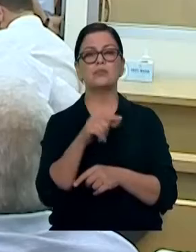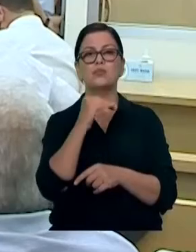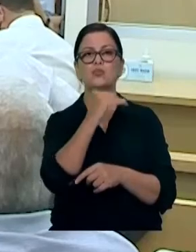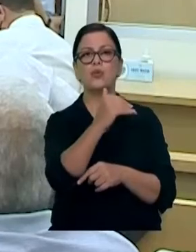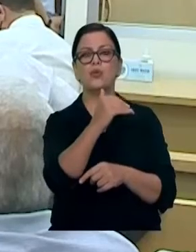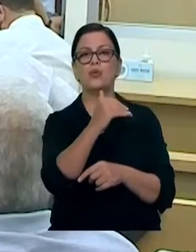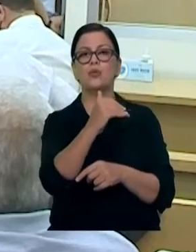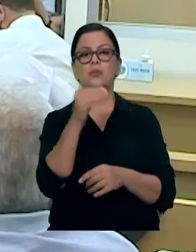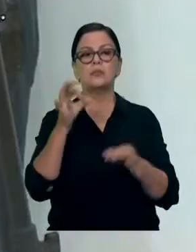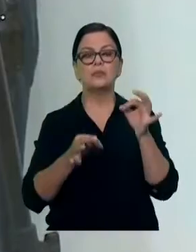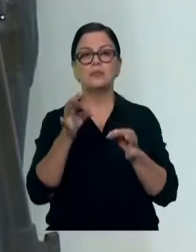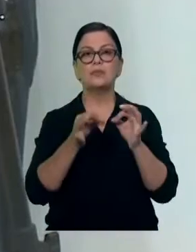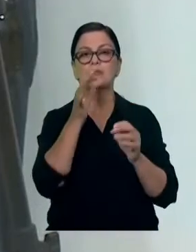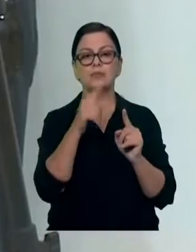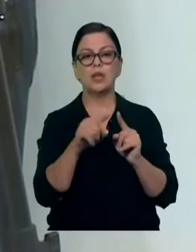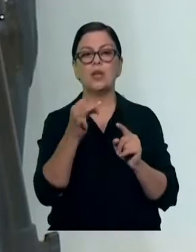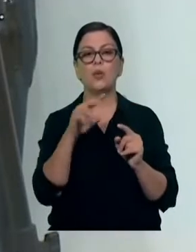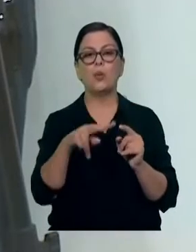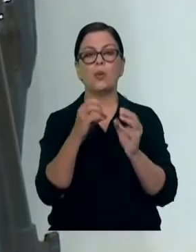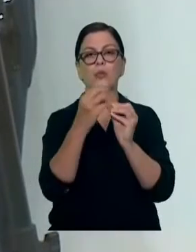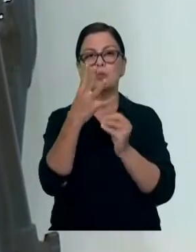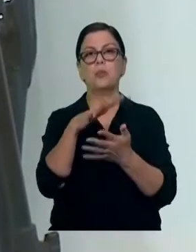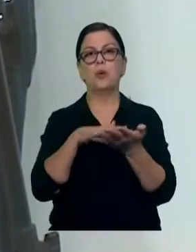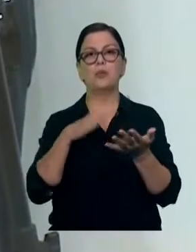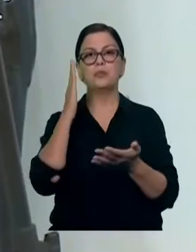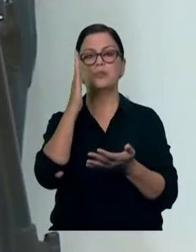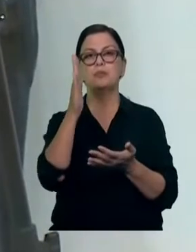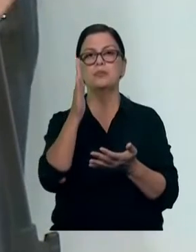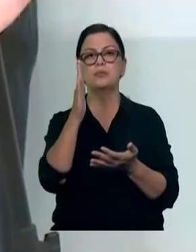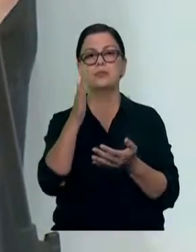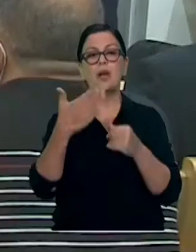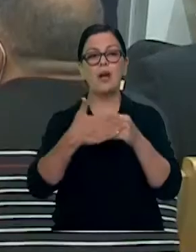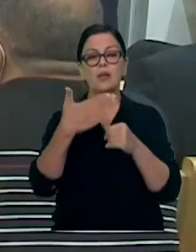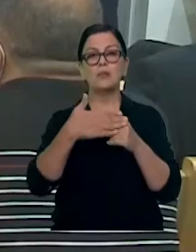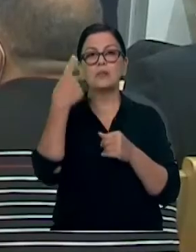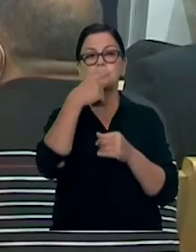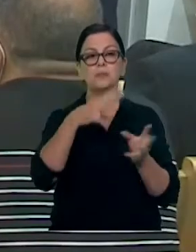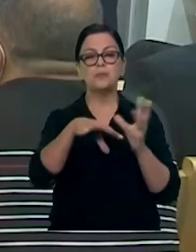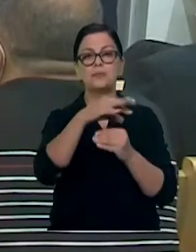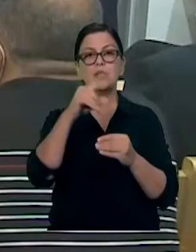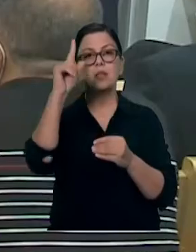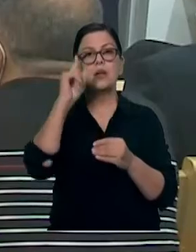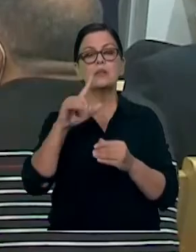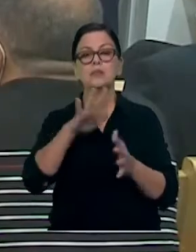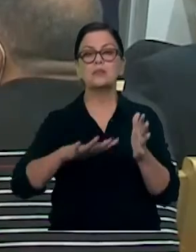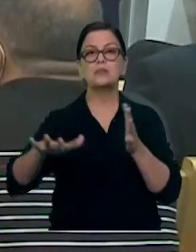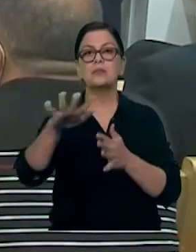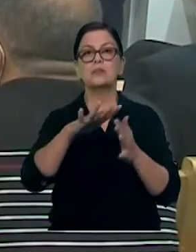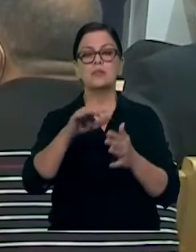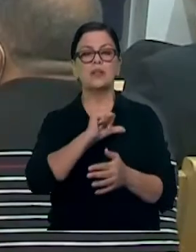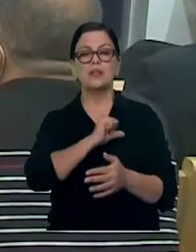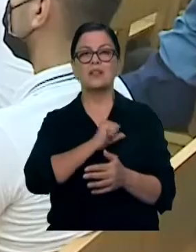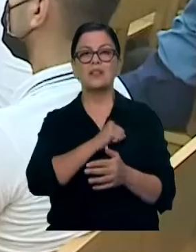keçid edilib. Məhkəmə prosesi iyulun 14-də davam edəcək. Qeyd edək ki, təqsirləndirilən şəxsləri Azərbaycan ərazilərində